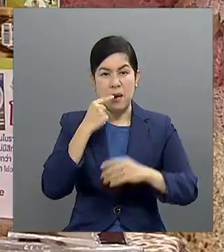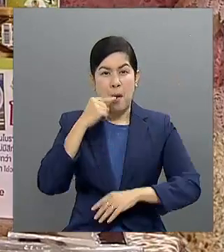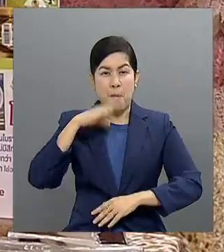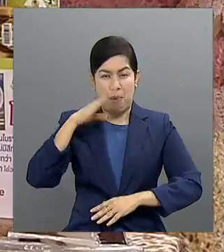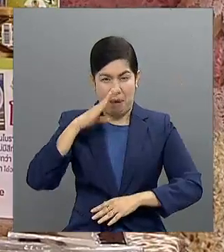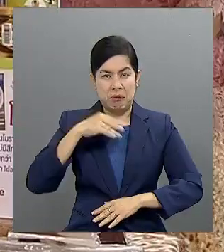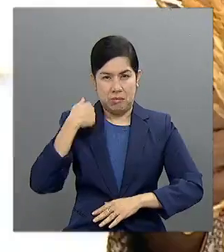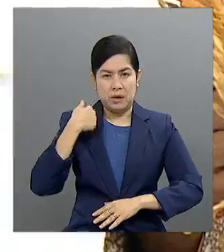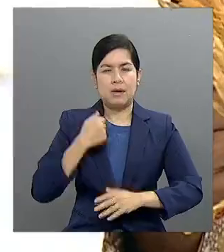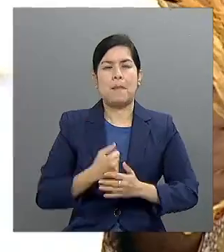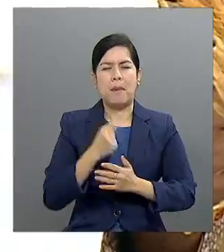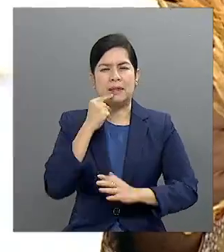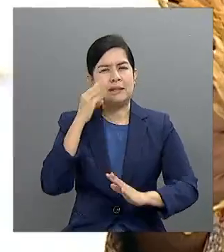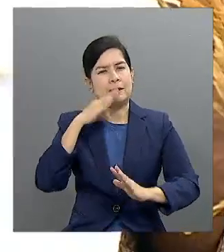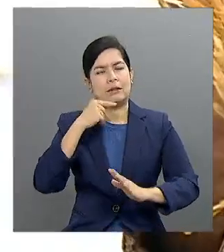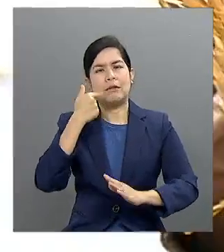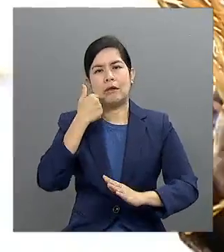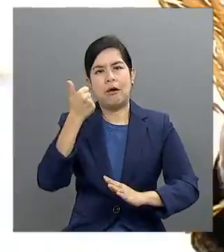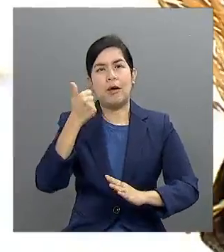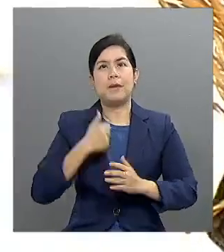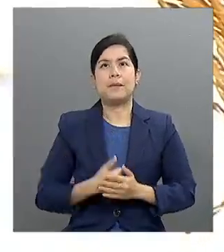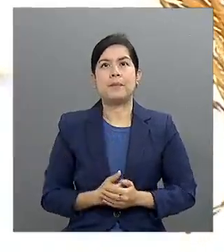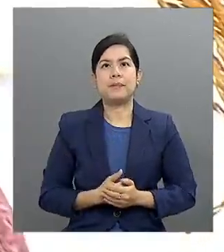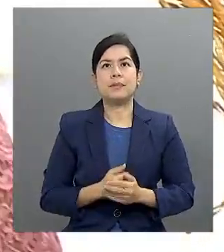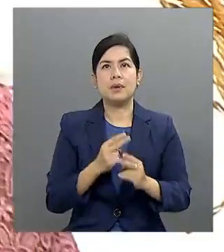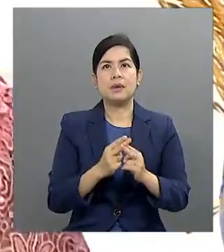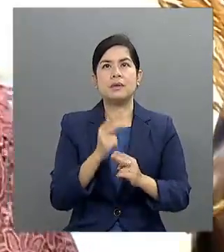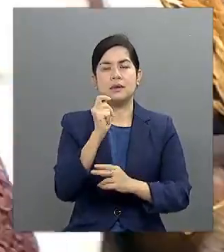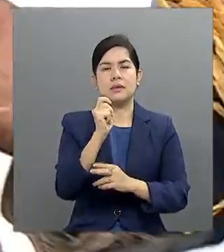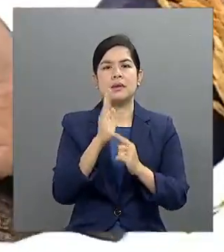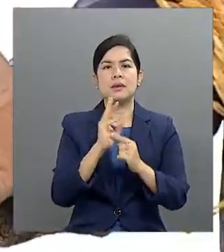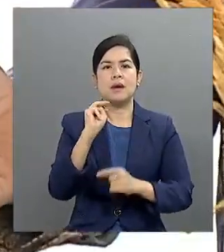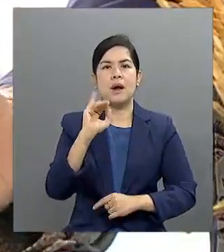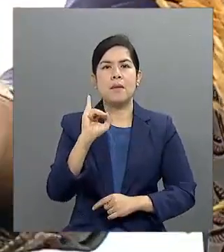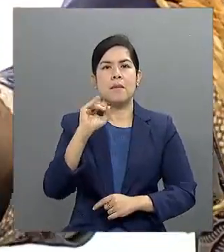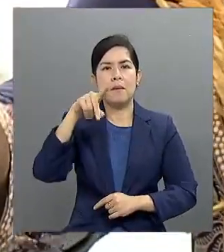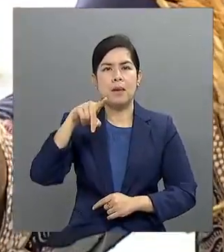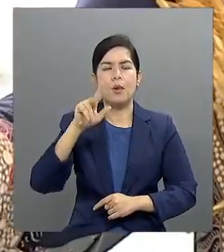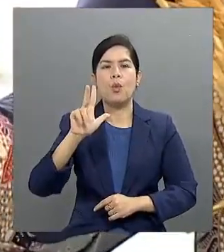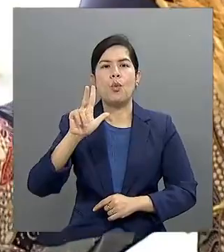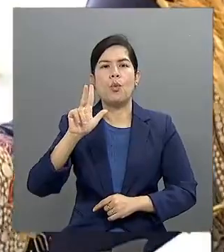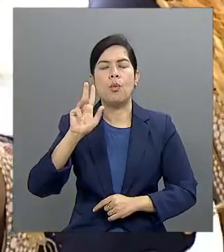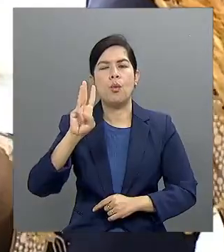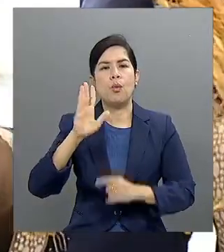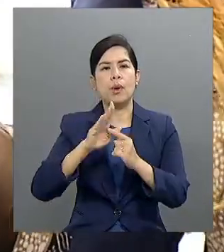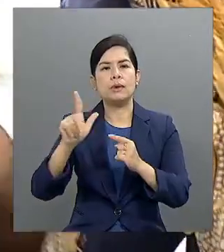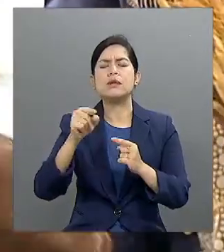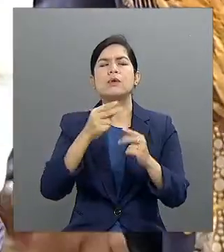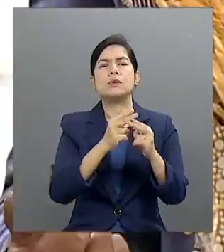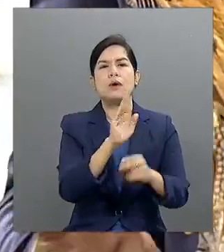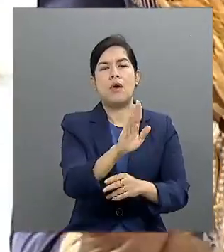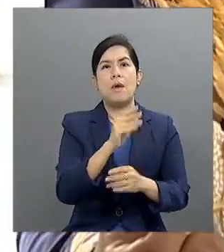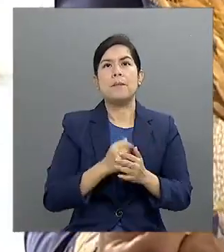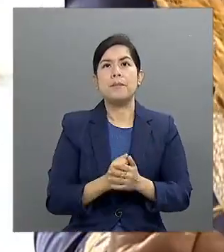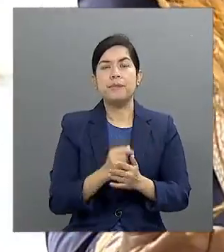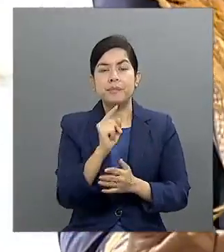สเด็ดเผ็ดอร่อยต้องน้ำพริกอัมไพวันภูเก็ต อันนี ้ขายเลย แต่วันนี้ที่จะทำก็คือเป็นน้ำพริกกุ้งเสียบ ค่ะวันนี้จะท